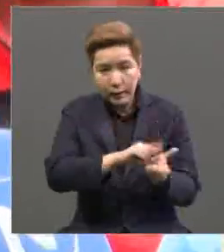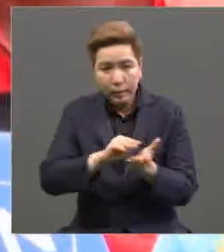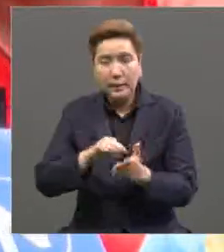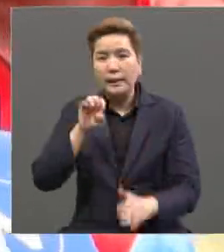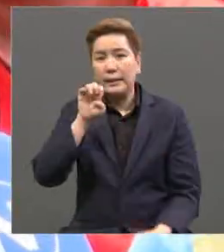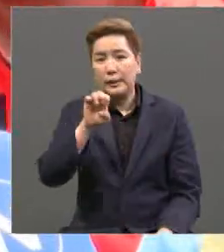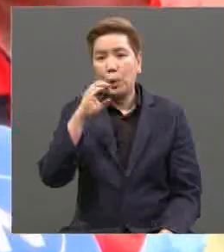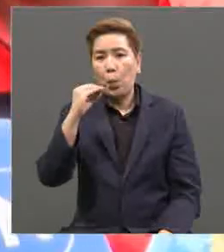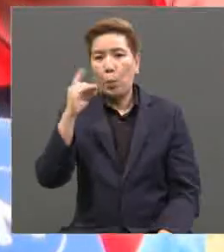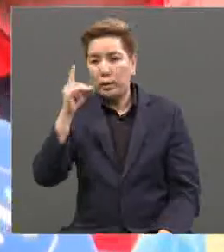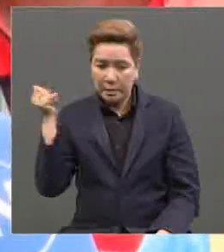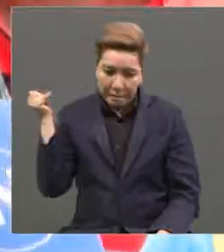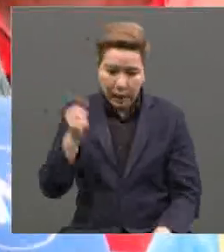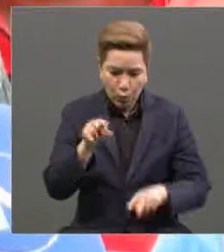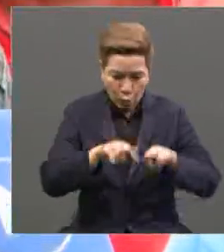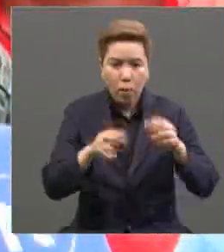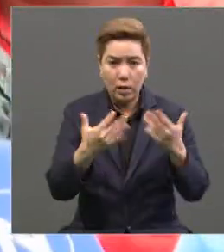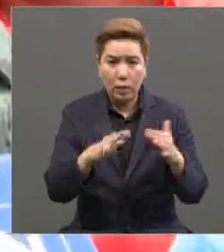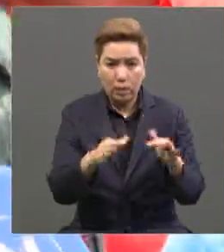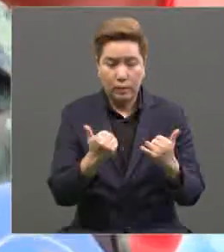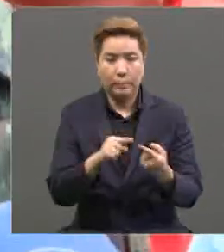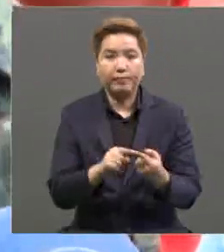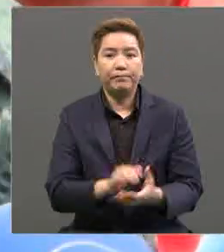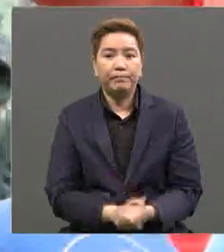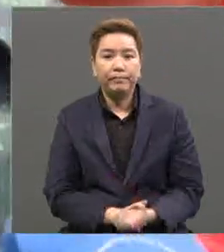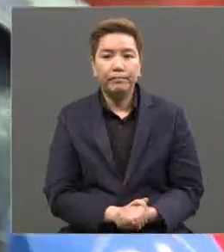ที่ลงในพื้นที่ด้วยก่อนครับ นะครับเรื่องของ